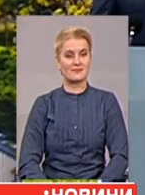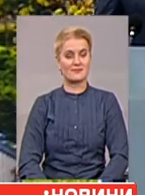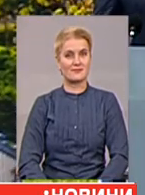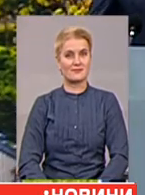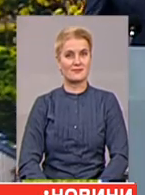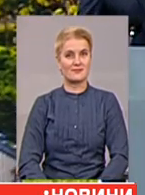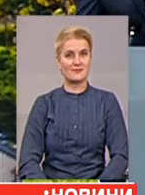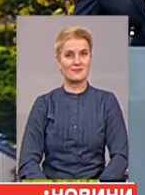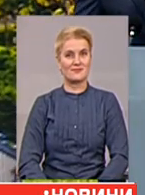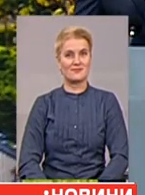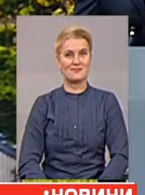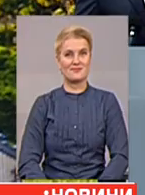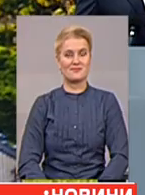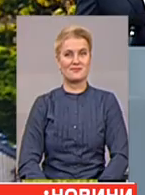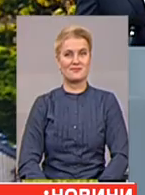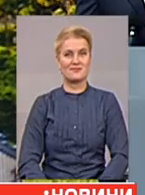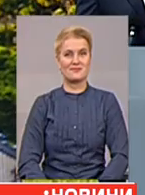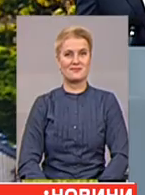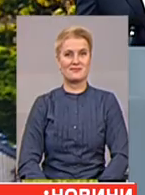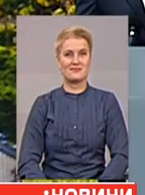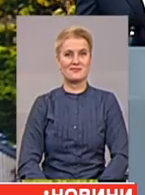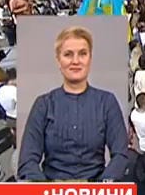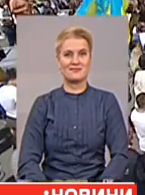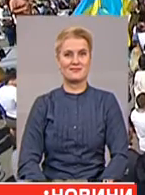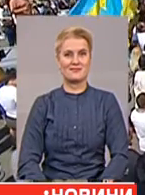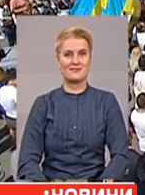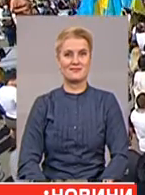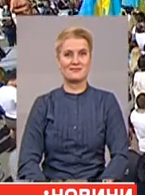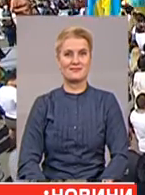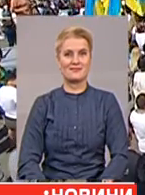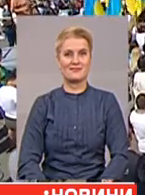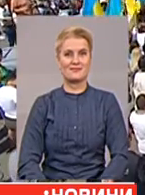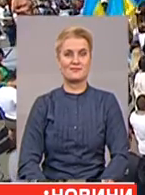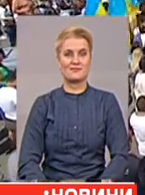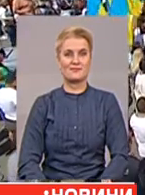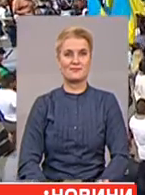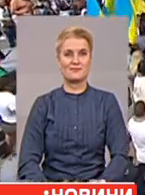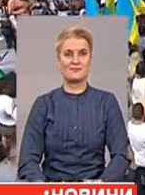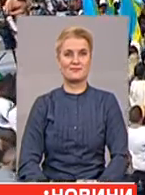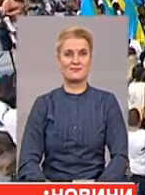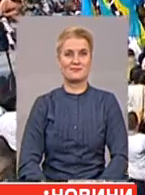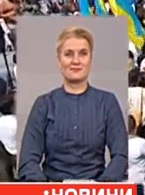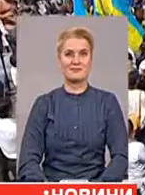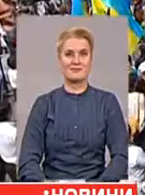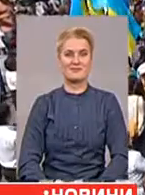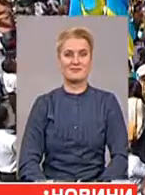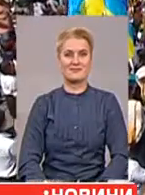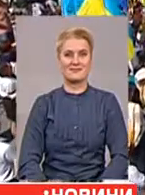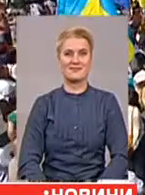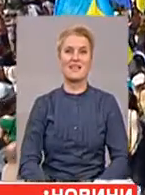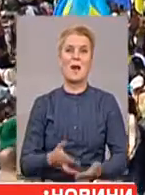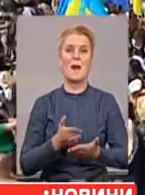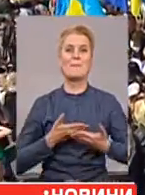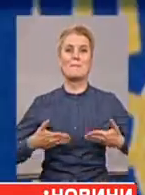Кіску за безпідмінечну підтримку у земної цілісності, суверенітету України, а її євроінтеграційних аспірацій. І